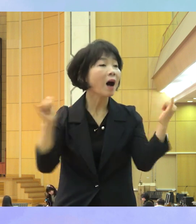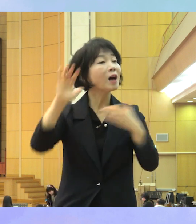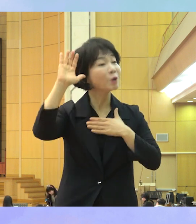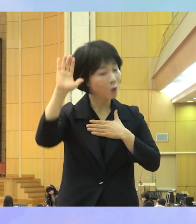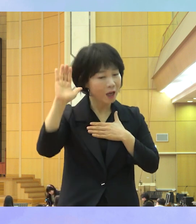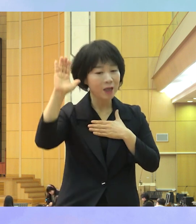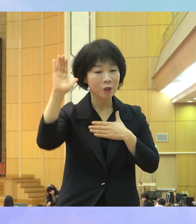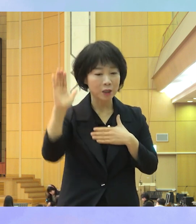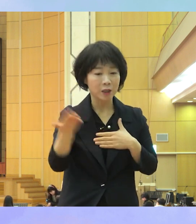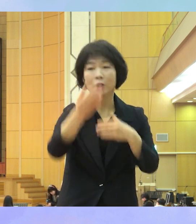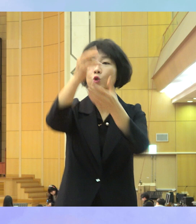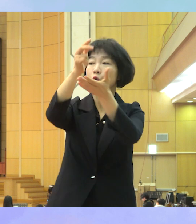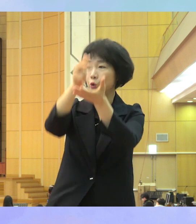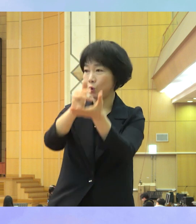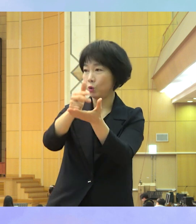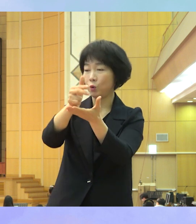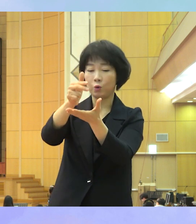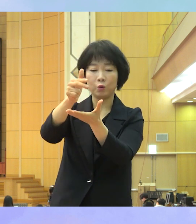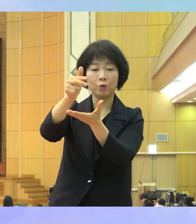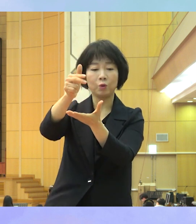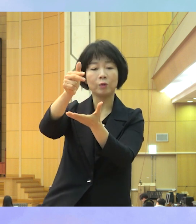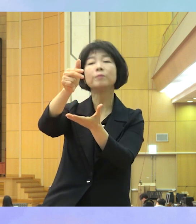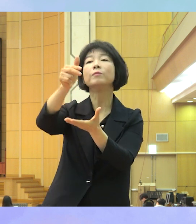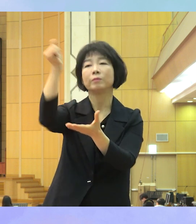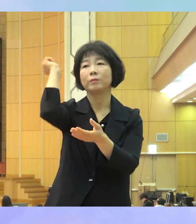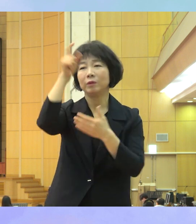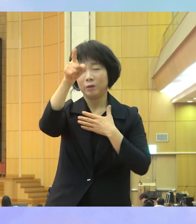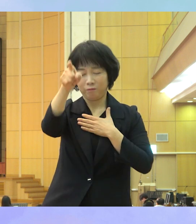위로자 되신 주,